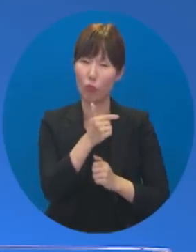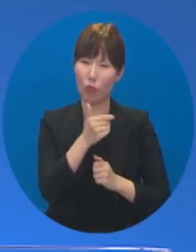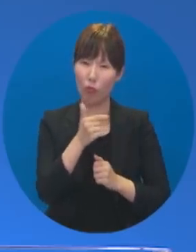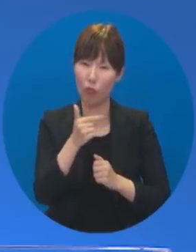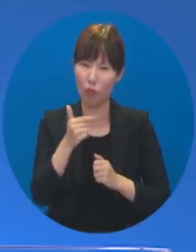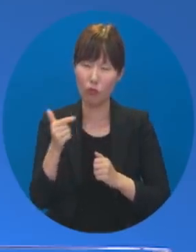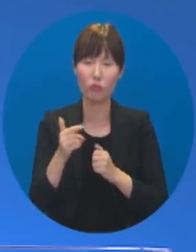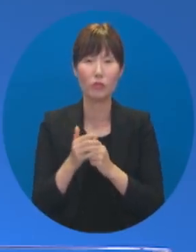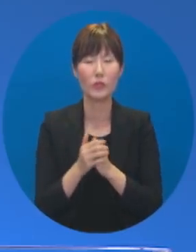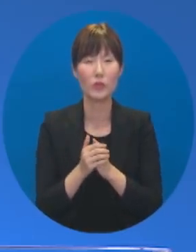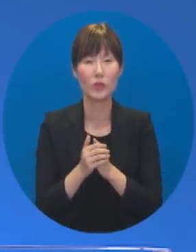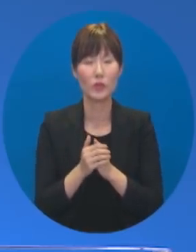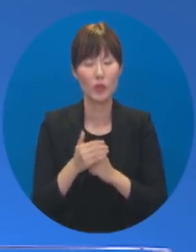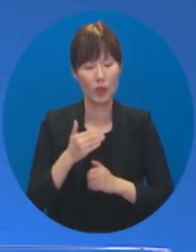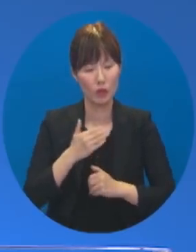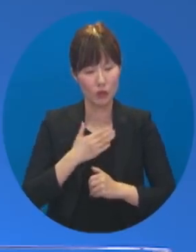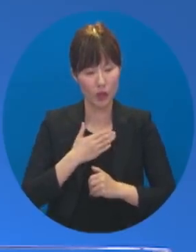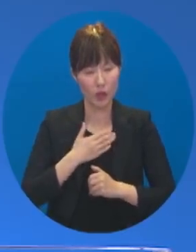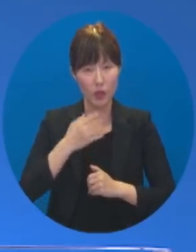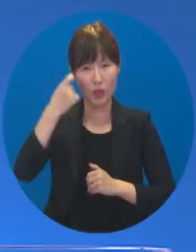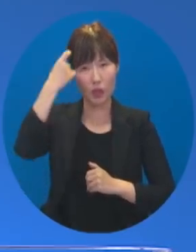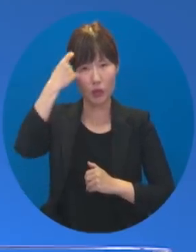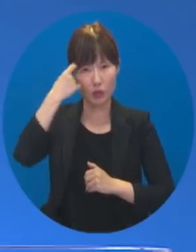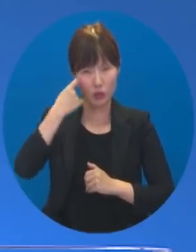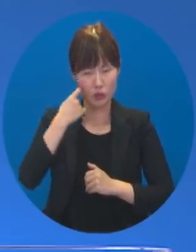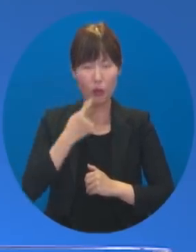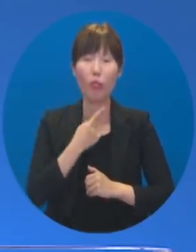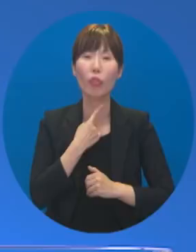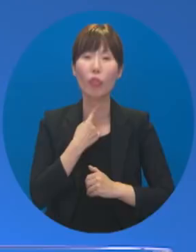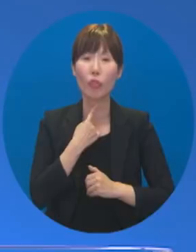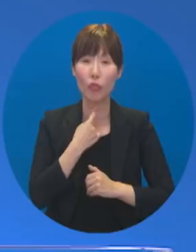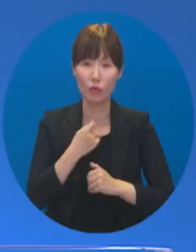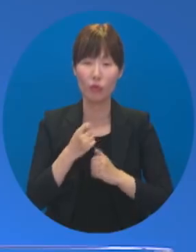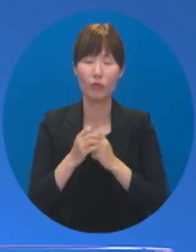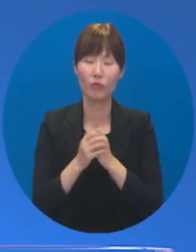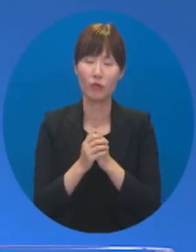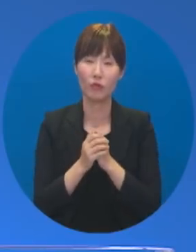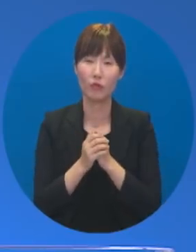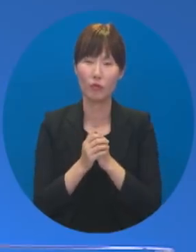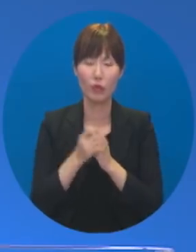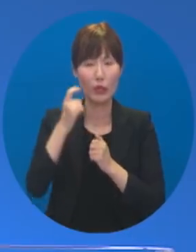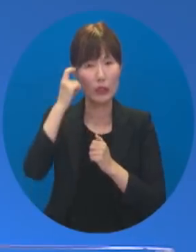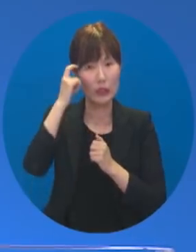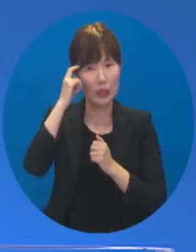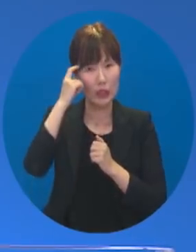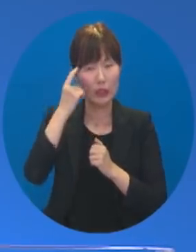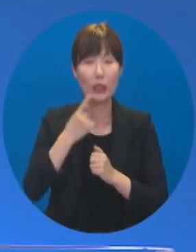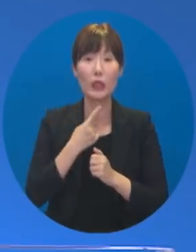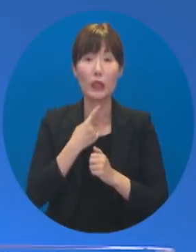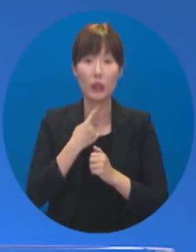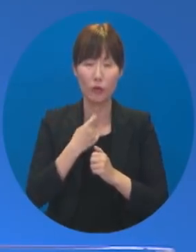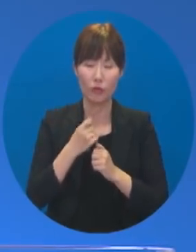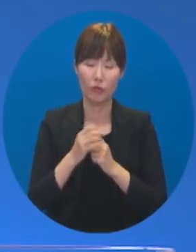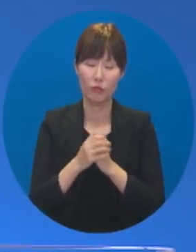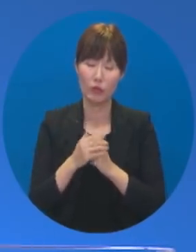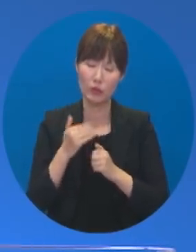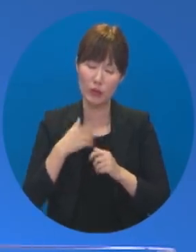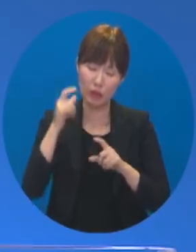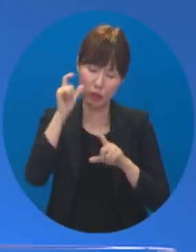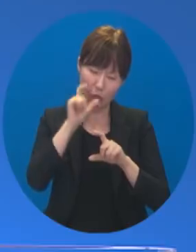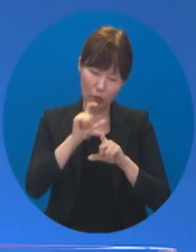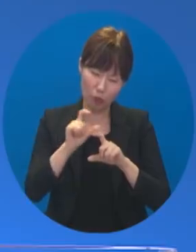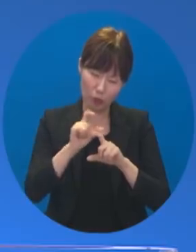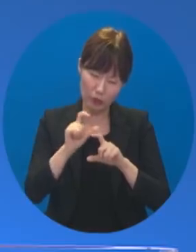어떤 제가 느꼈던 것들 또 제가 생각했던 것들 제가 고민하고